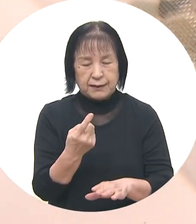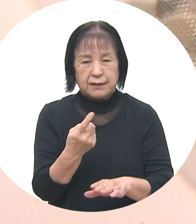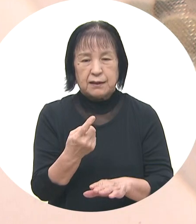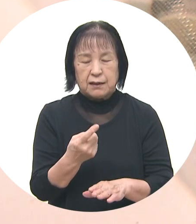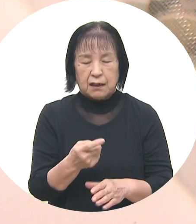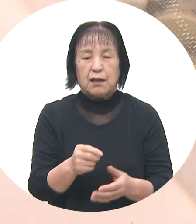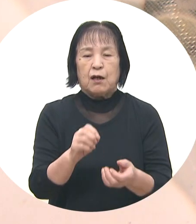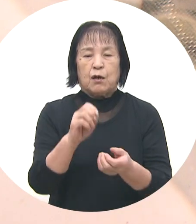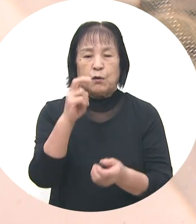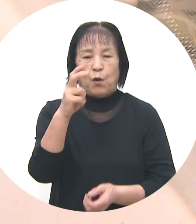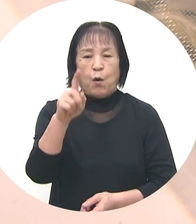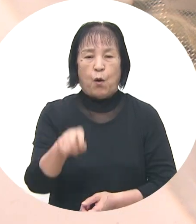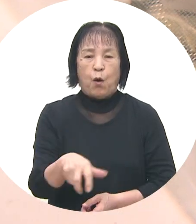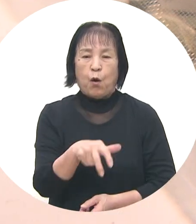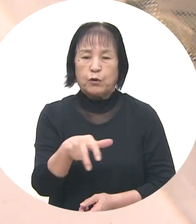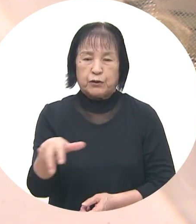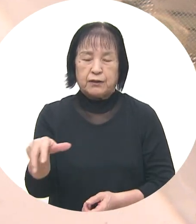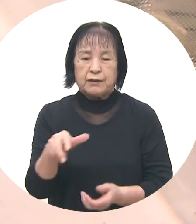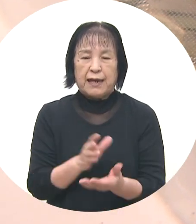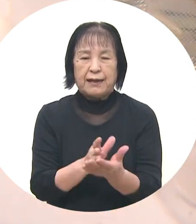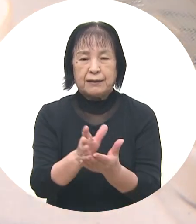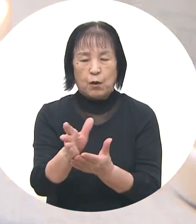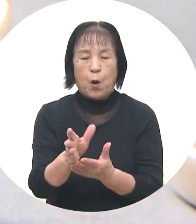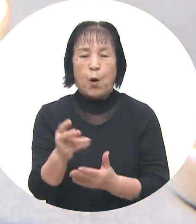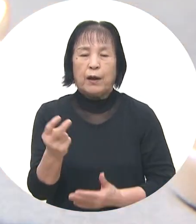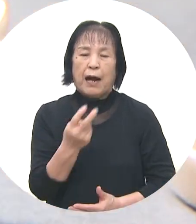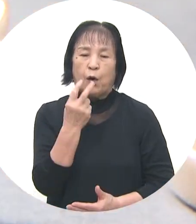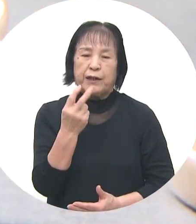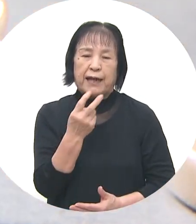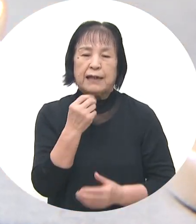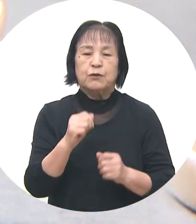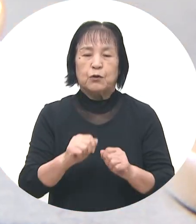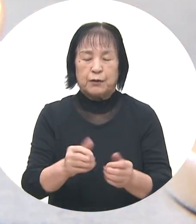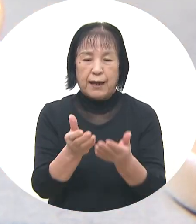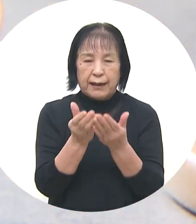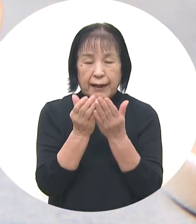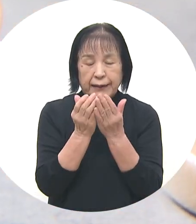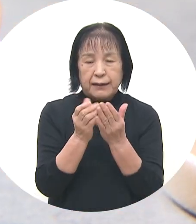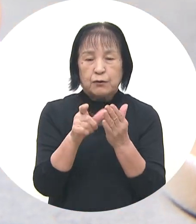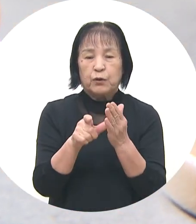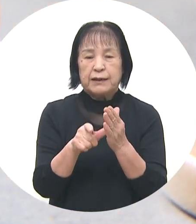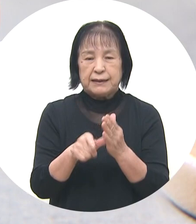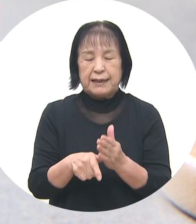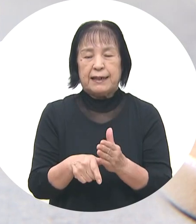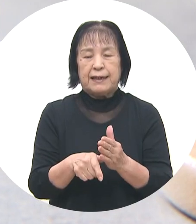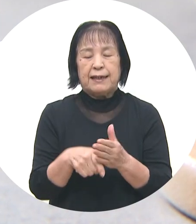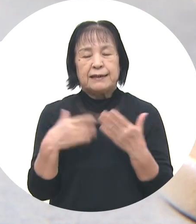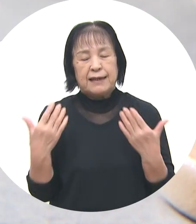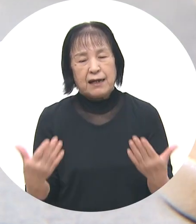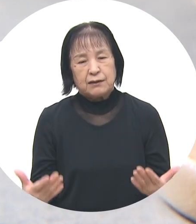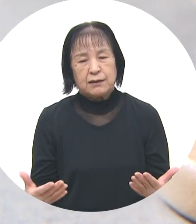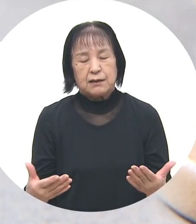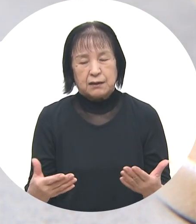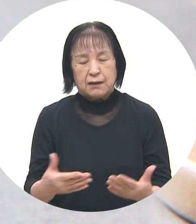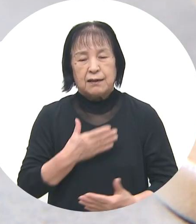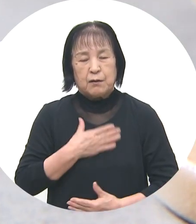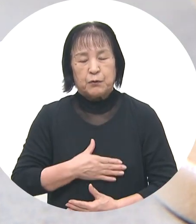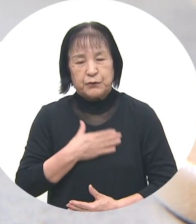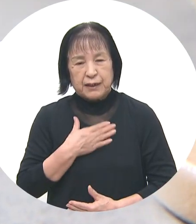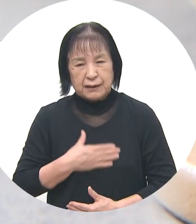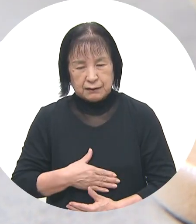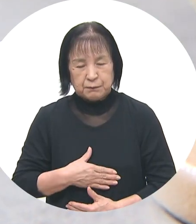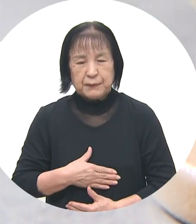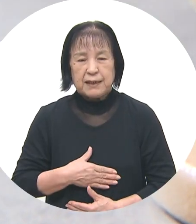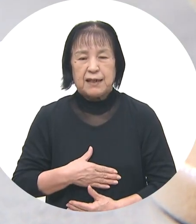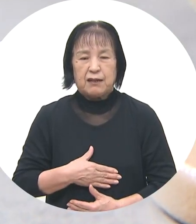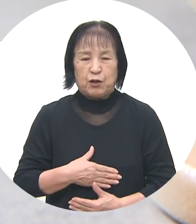このローズゼラニウムっていうのがちょっとこうローズ系の香りがするので、嗅いだ時にですね、こうリラックスというか華やかな幸福感を